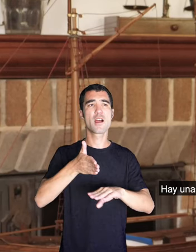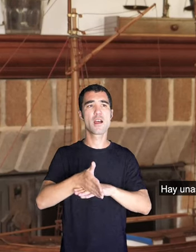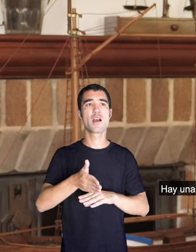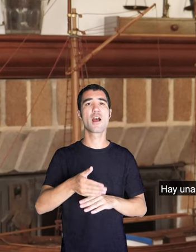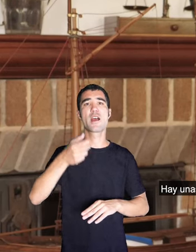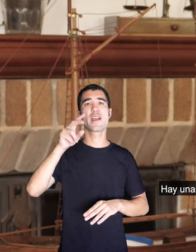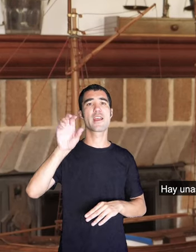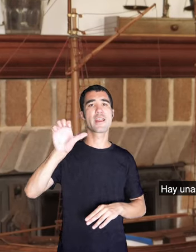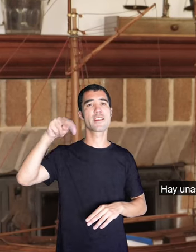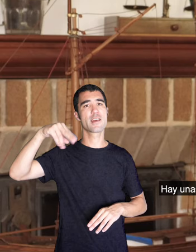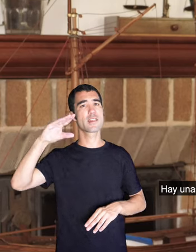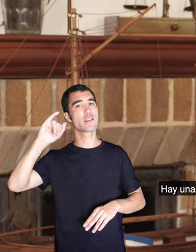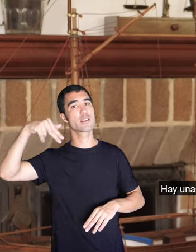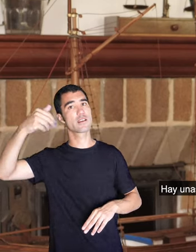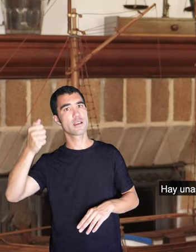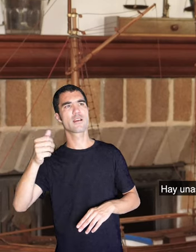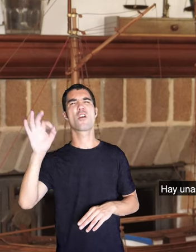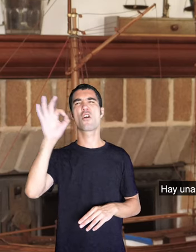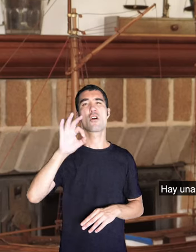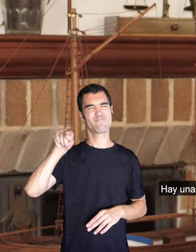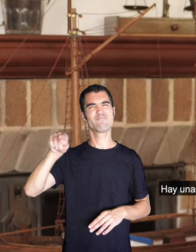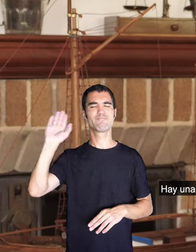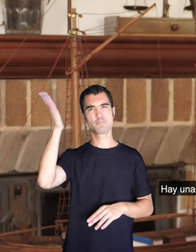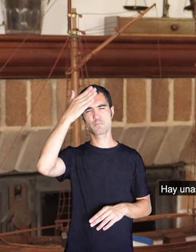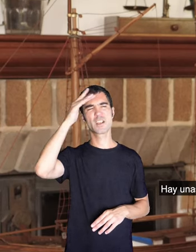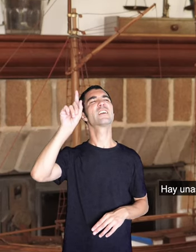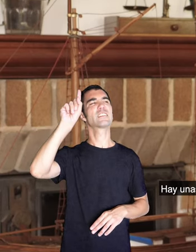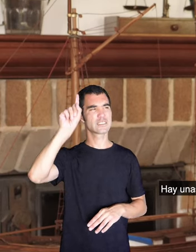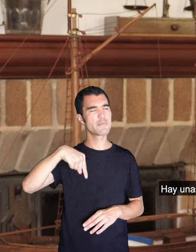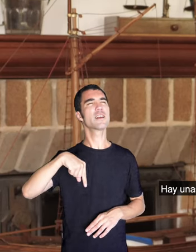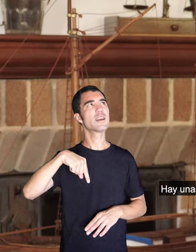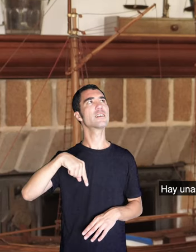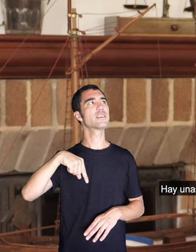la usina i sobretot la usina i també